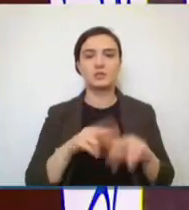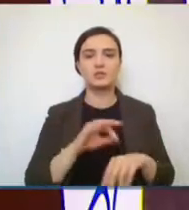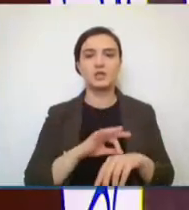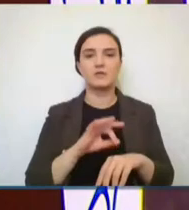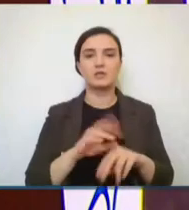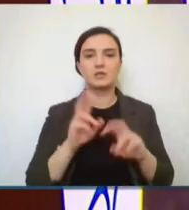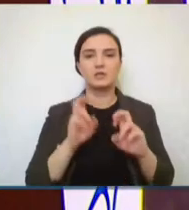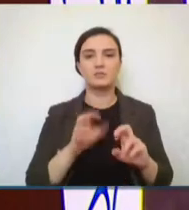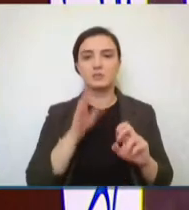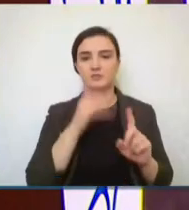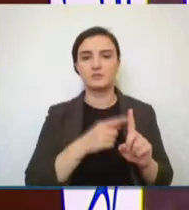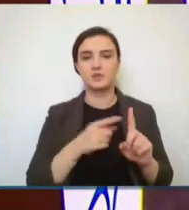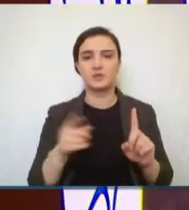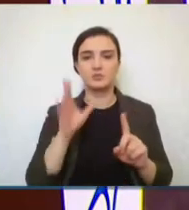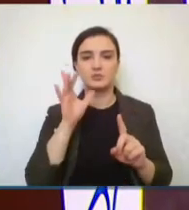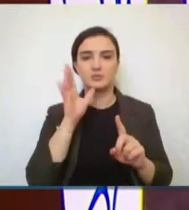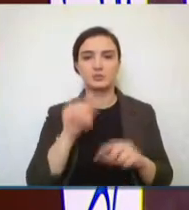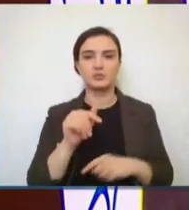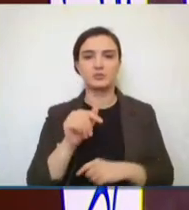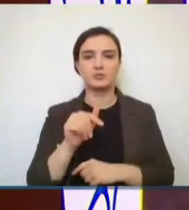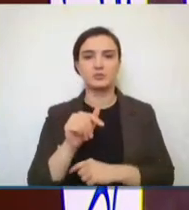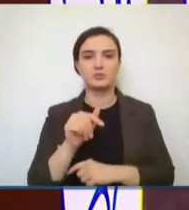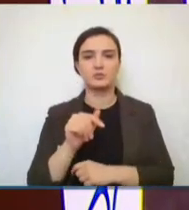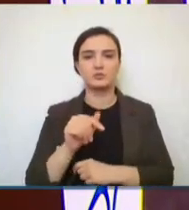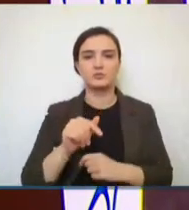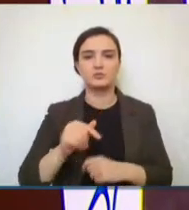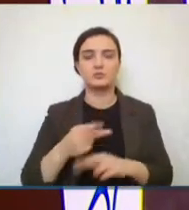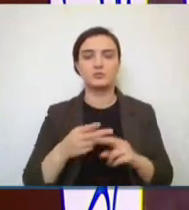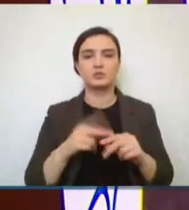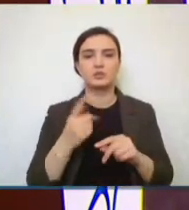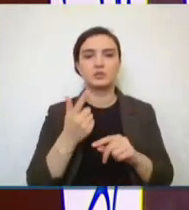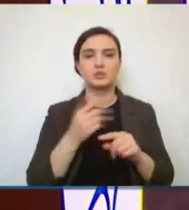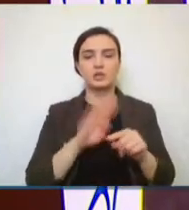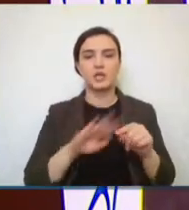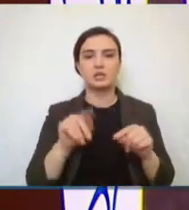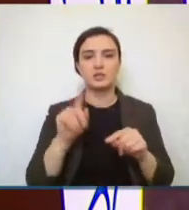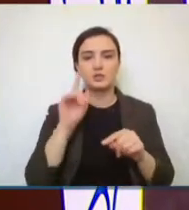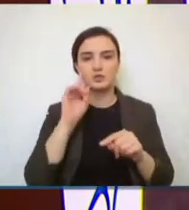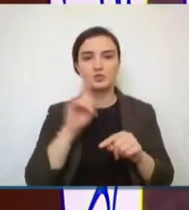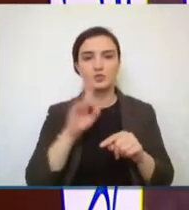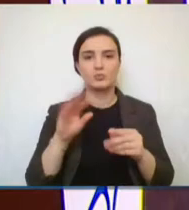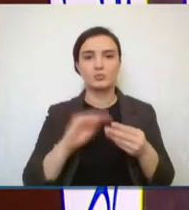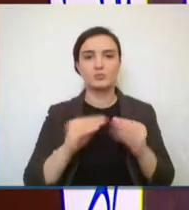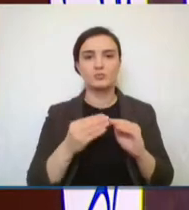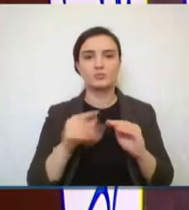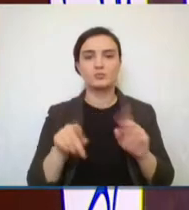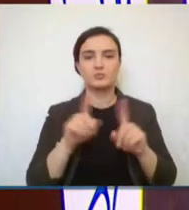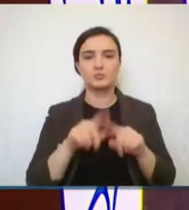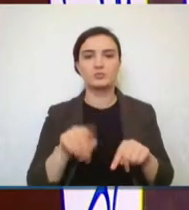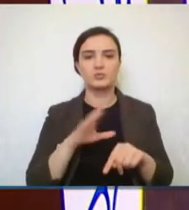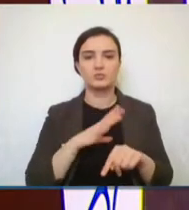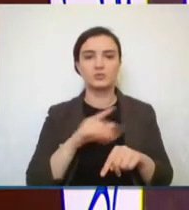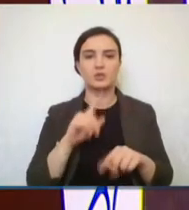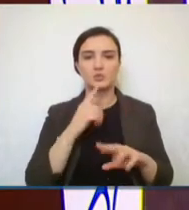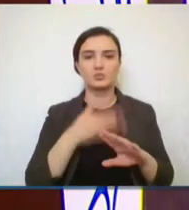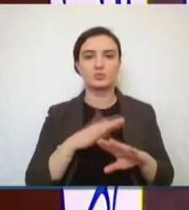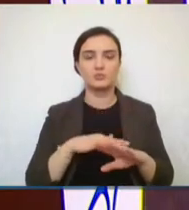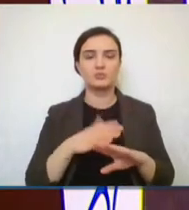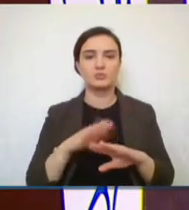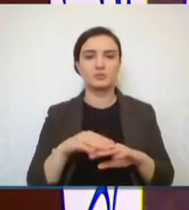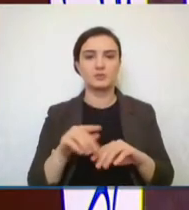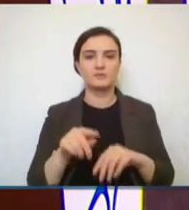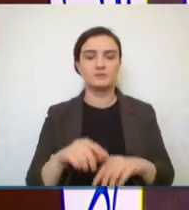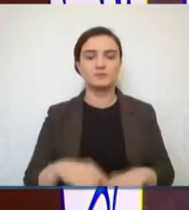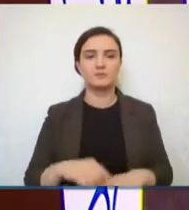მსვლელობისას. გარდა იმ ცნობილი პრობლემებისა, რომელზედაც ჩვენ საუბრობთ, მათ შორის თრომბემბოლიური გართულებები და ასე შემდეგ. ამიტომ